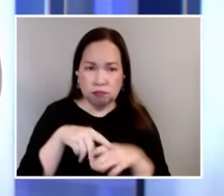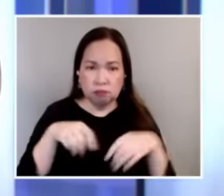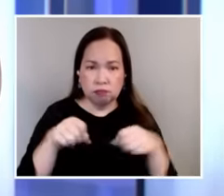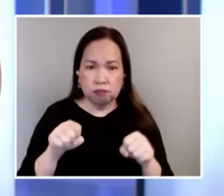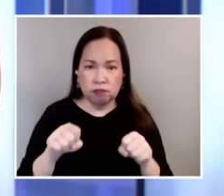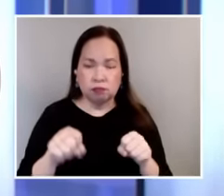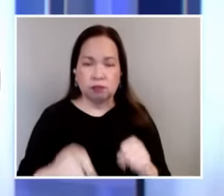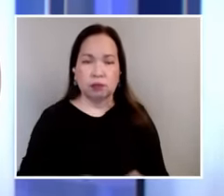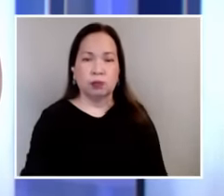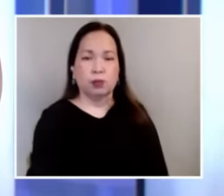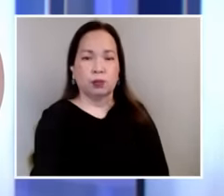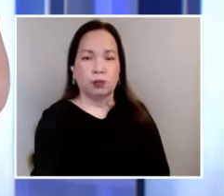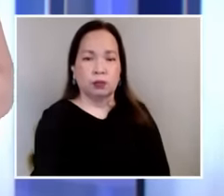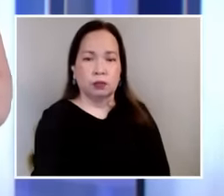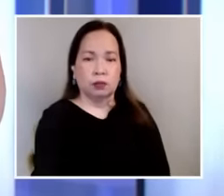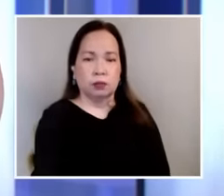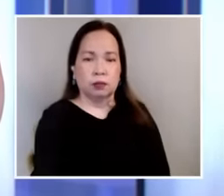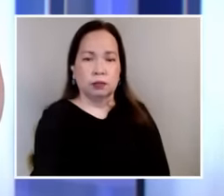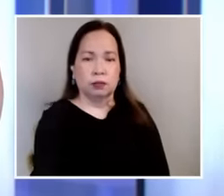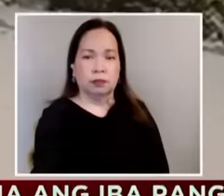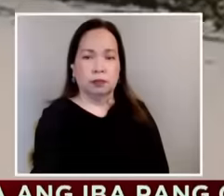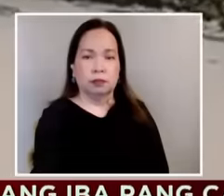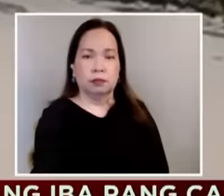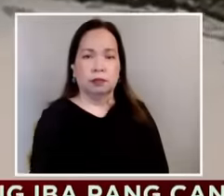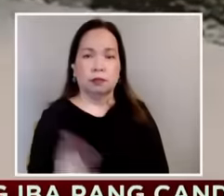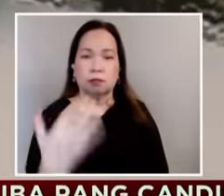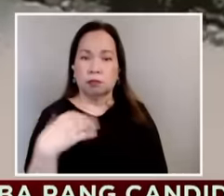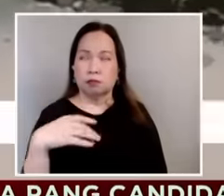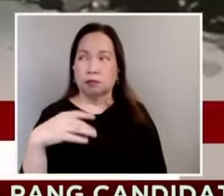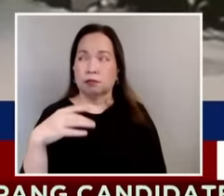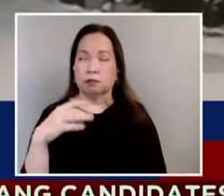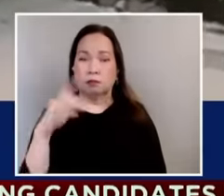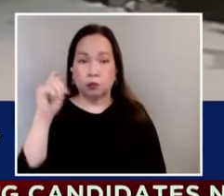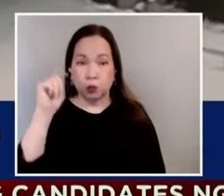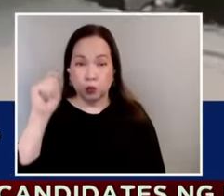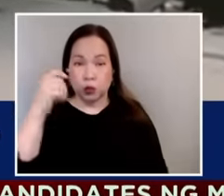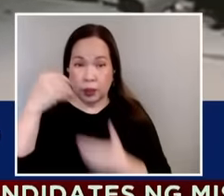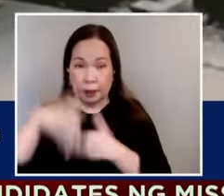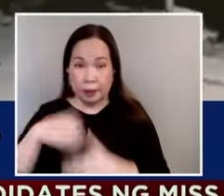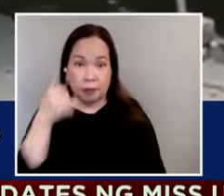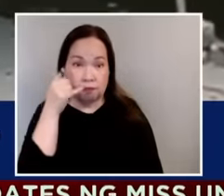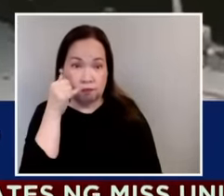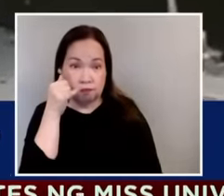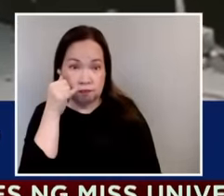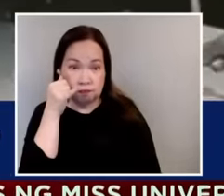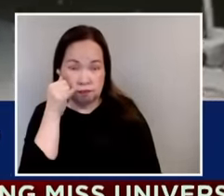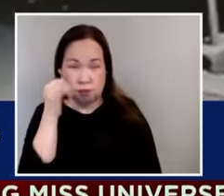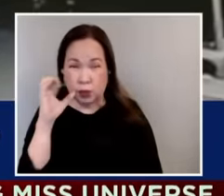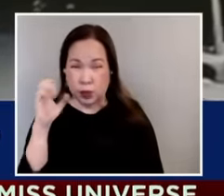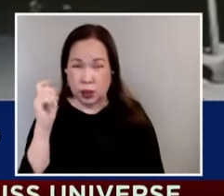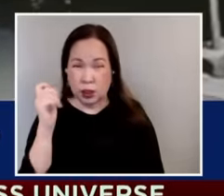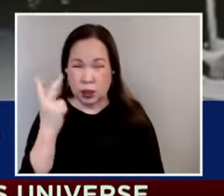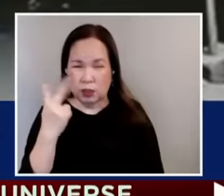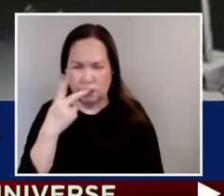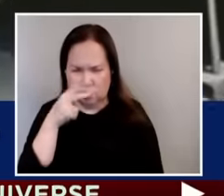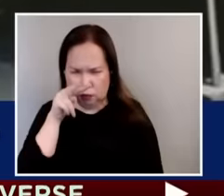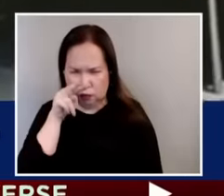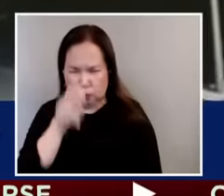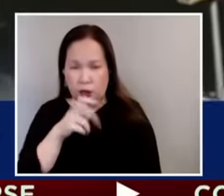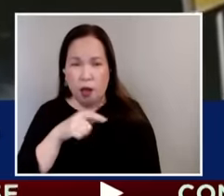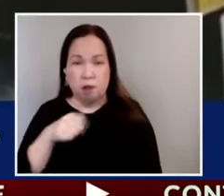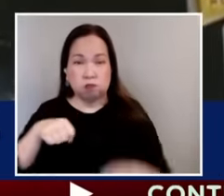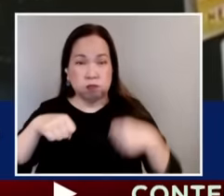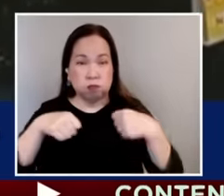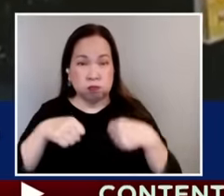Barangay Pardo, Martes ng gabi. Sa CCTV video ng barangay, makikita ang isang motorsiklo na huminto